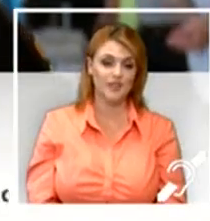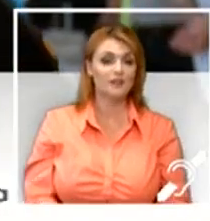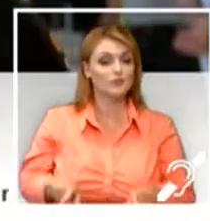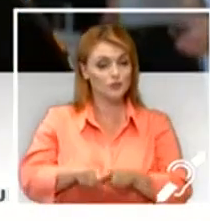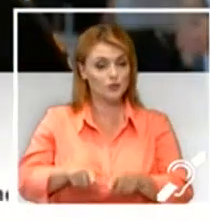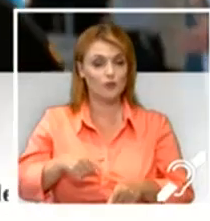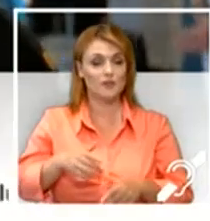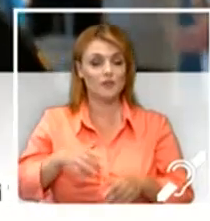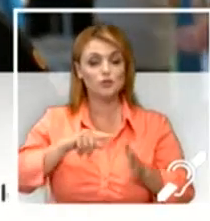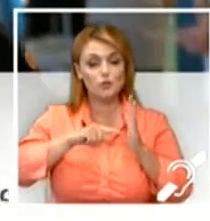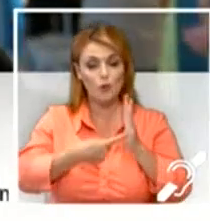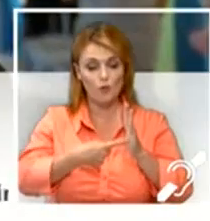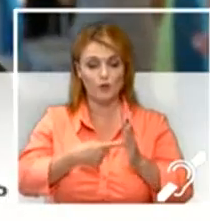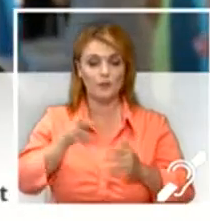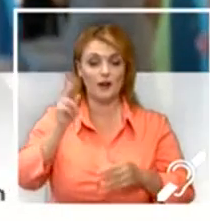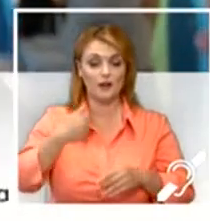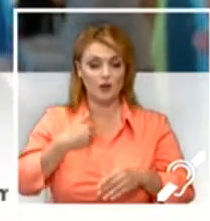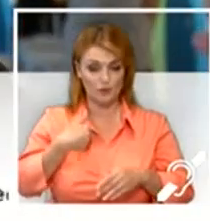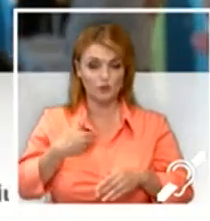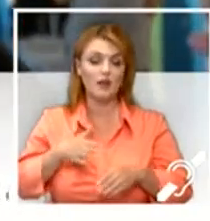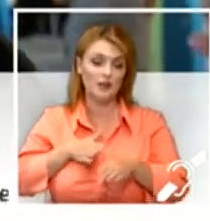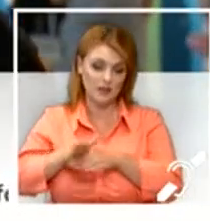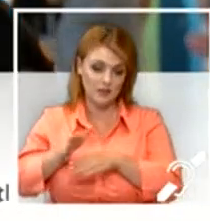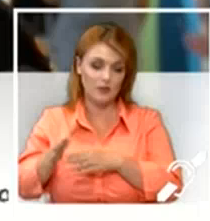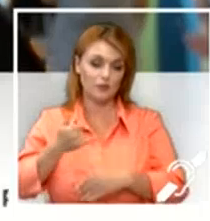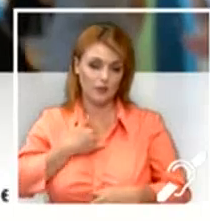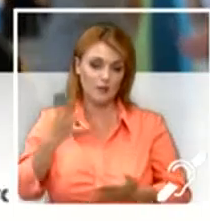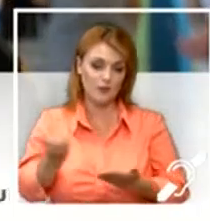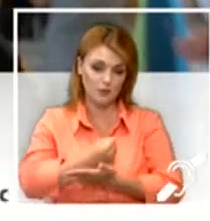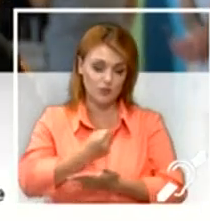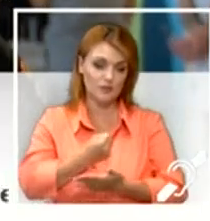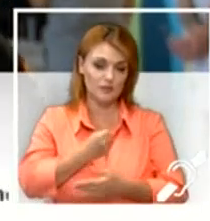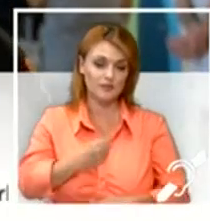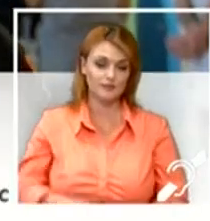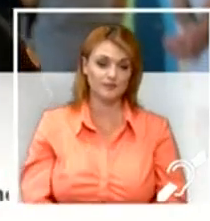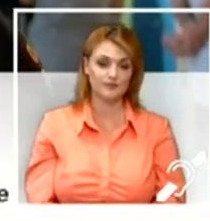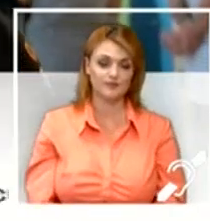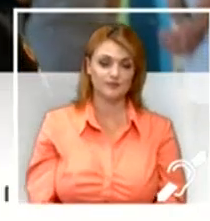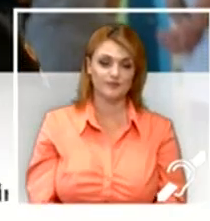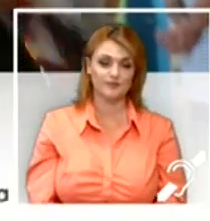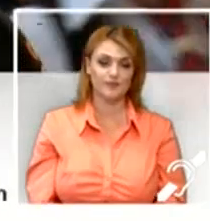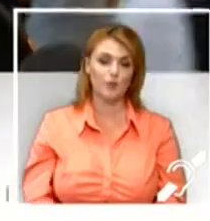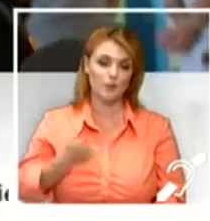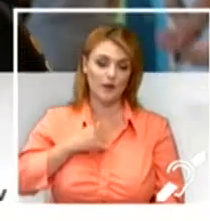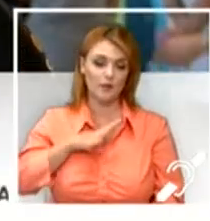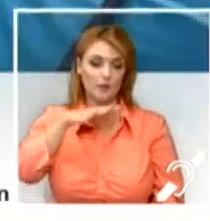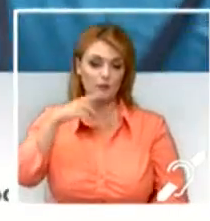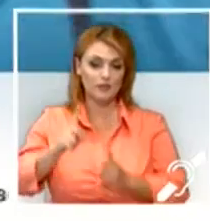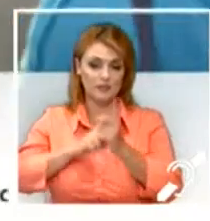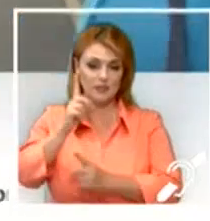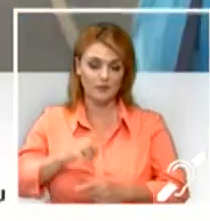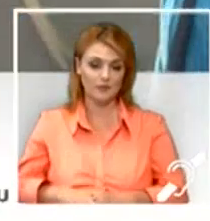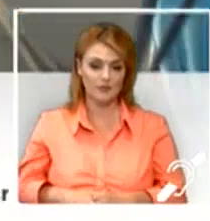îndeplinit. Câștigarea unui Grand Slam, da, de aceea am început să lucrez cu Patrick, de aceea am făcut atâtea schimbări și sper să se